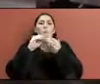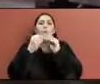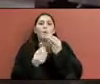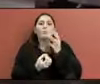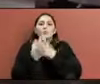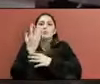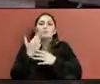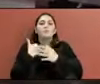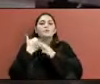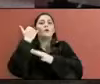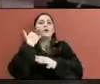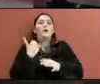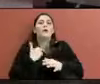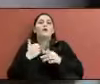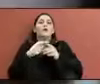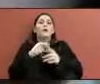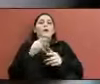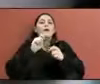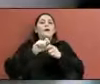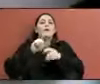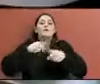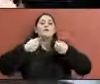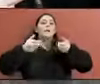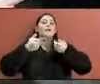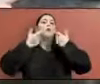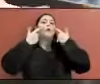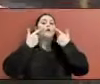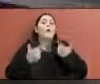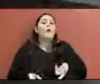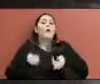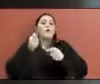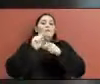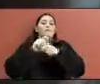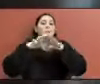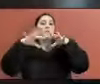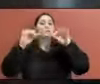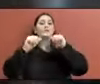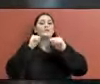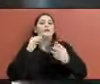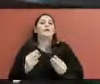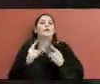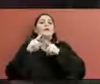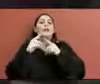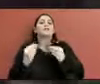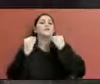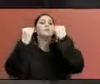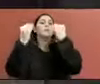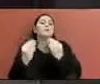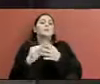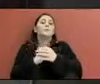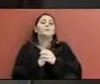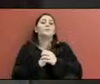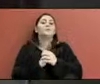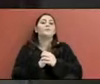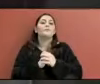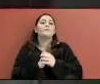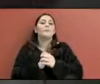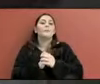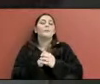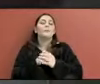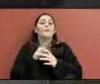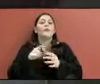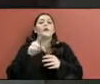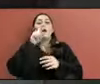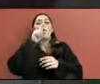Akülü tekerlekli sandalyesini, tamirini gerçekleştirdik ve kendisine takdim ettik. Bu noktada akülü tekerlekli